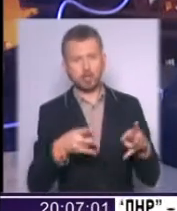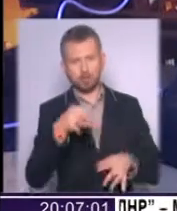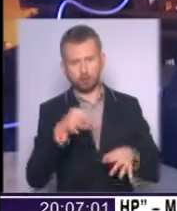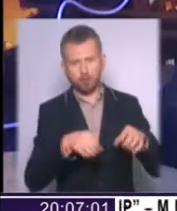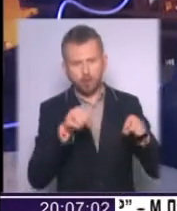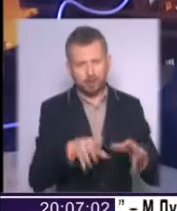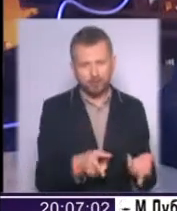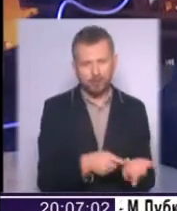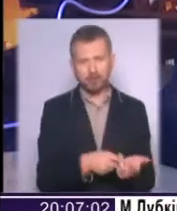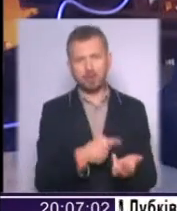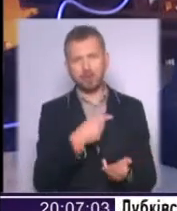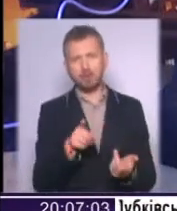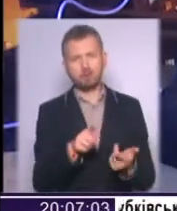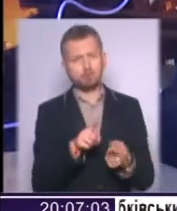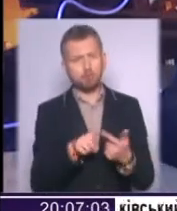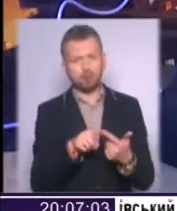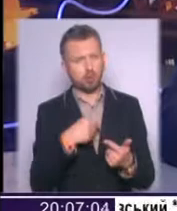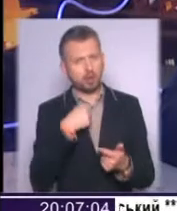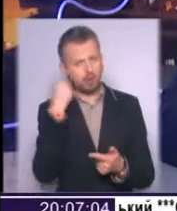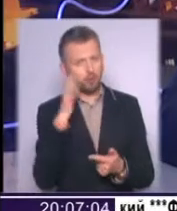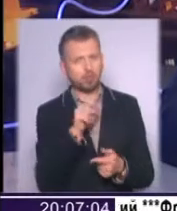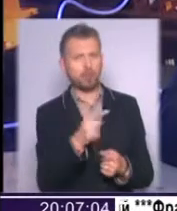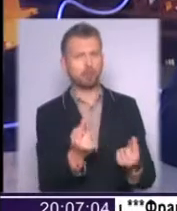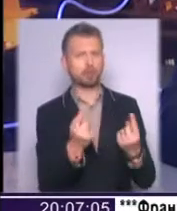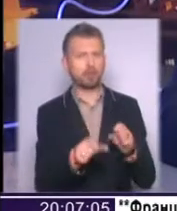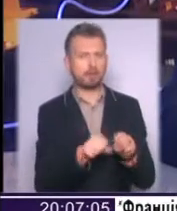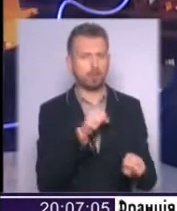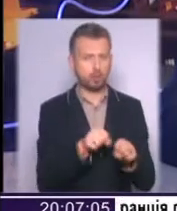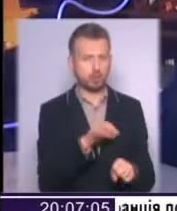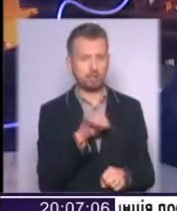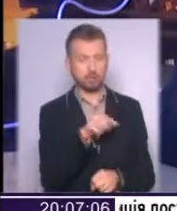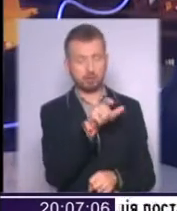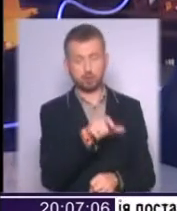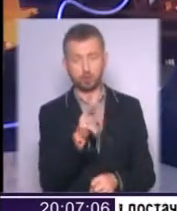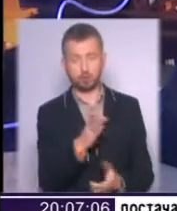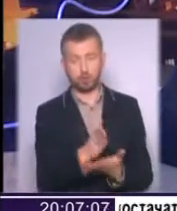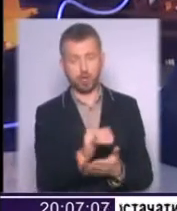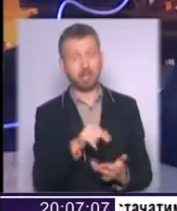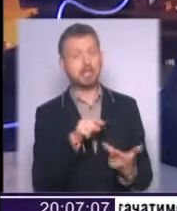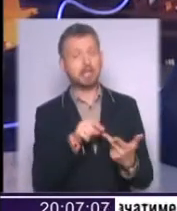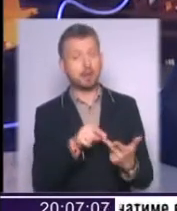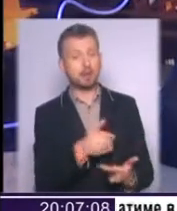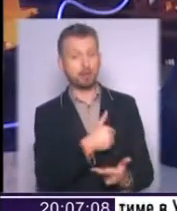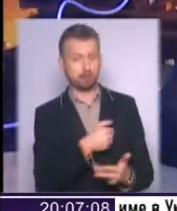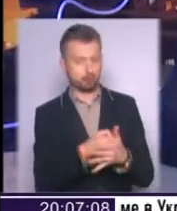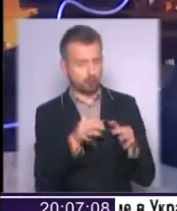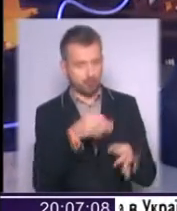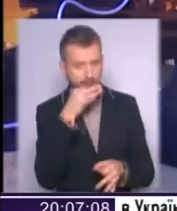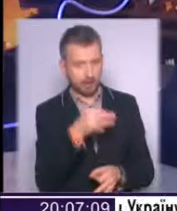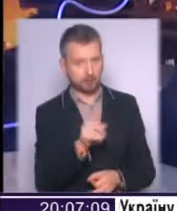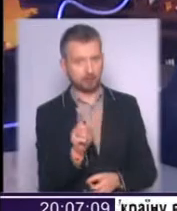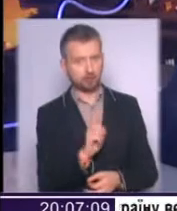рішення. По-друге, я не думаю, що там є якісь такі суттєві порушення по тим людям, які є. І третє, я б хотів би до правди сказати,